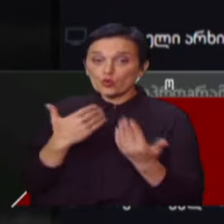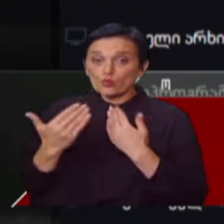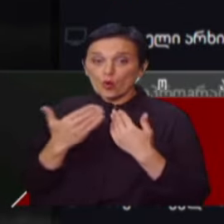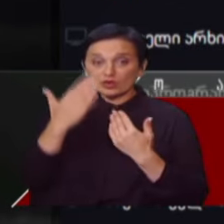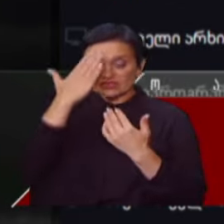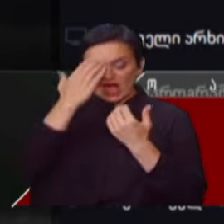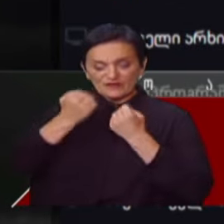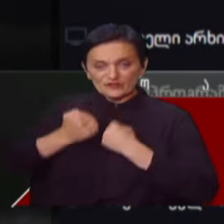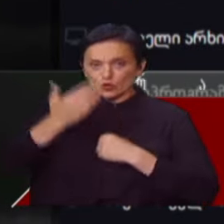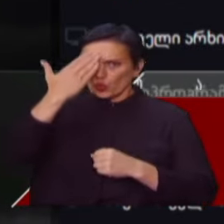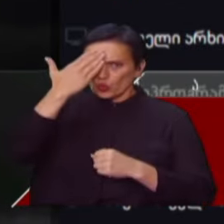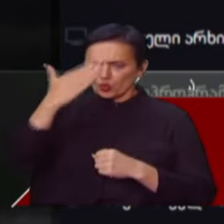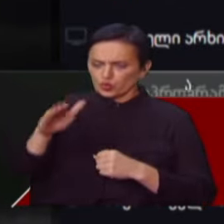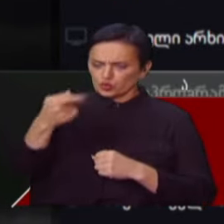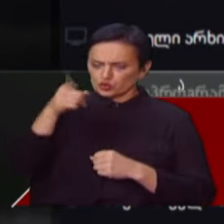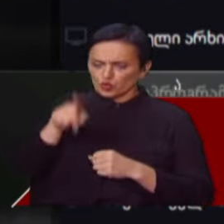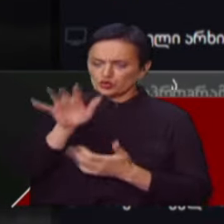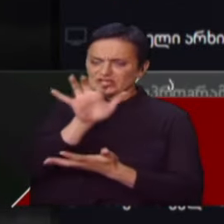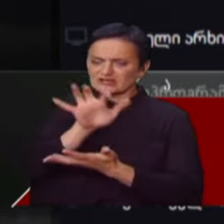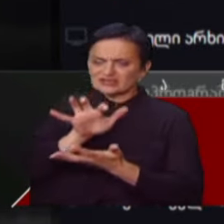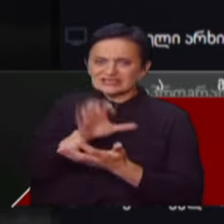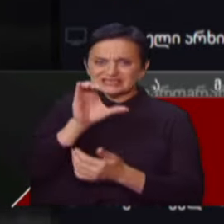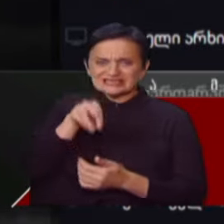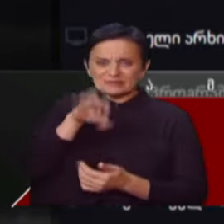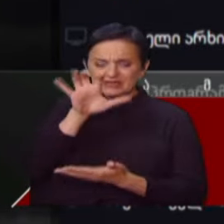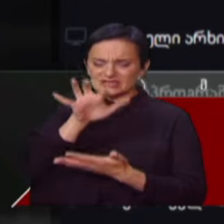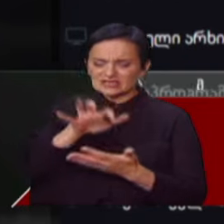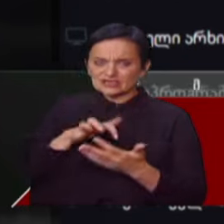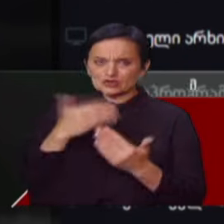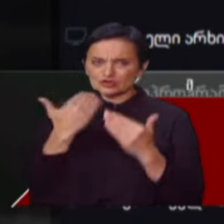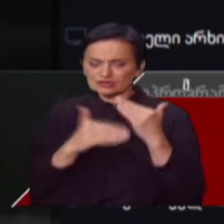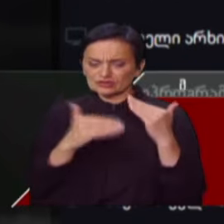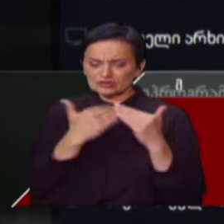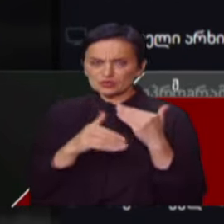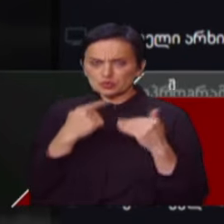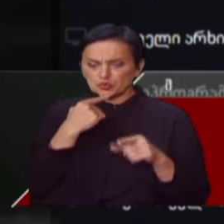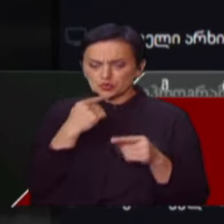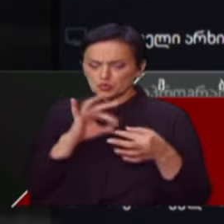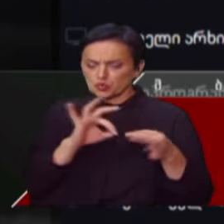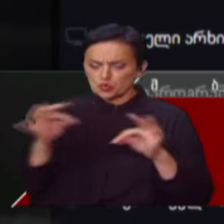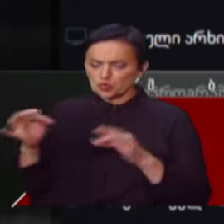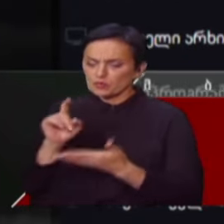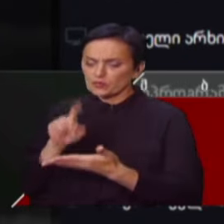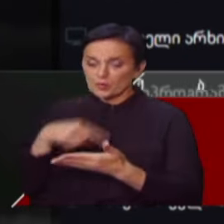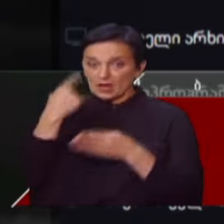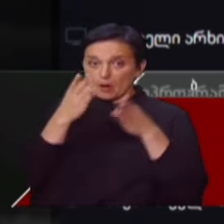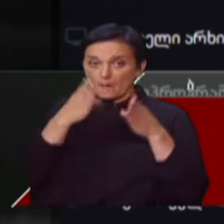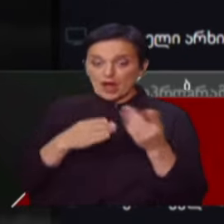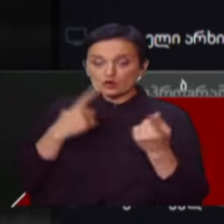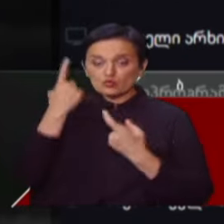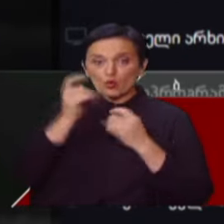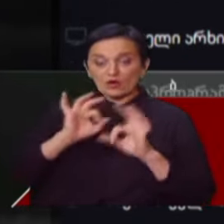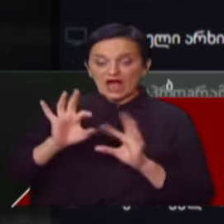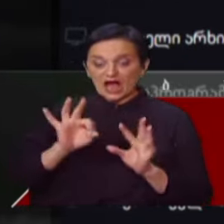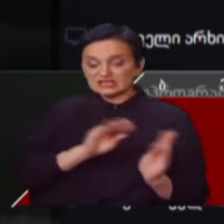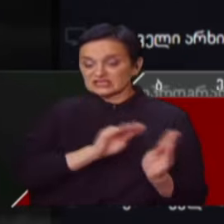თავი შეიკავონ უცხო ნომრებიდან მოკლე ტექსტური შეტყობინებებით მიღებული საეჭვო ბმულების გახსნისა და პერსონალური მონაცემების